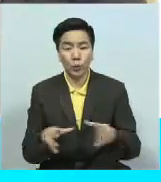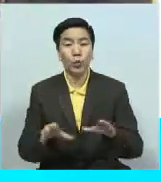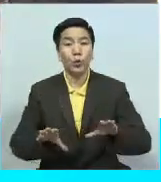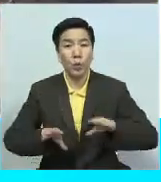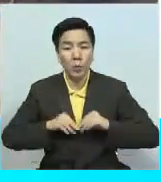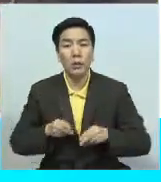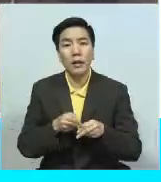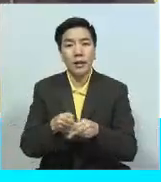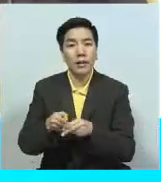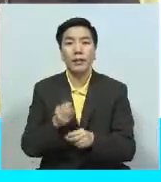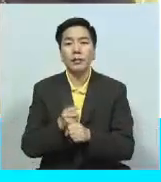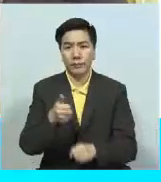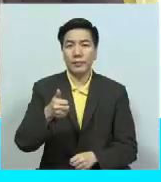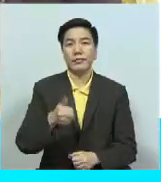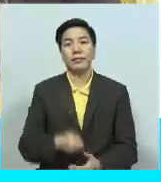รับกันเองได